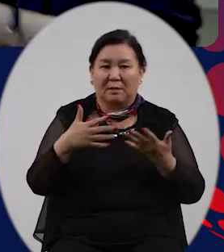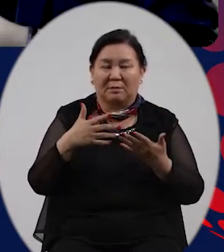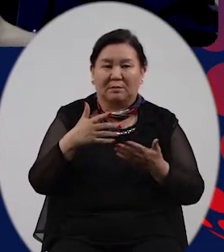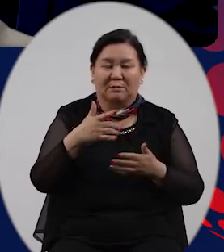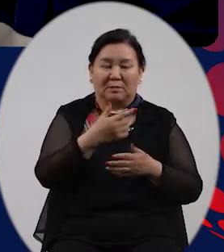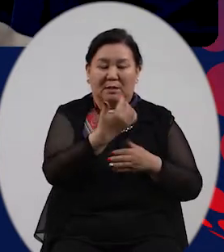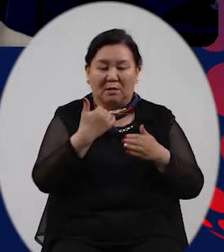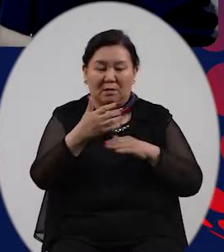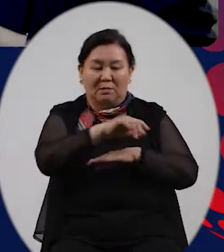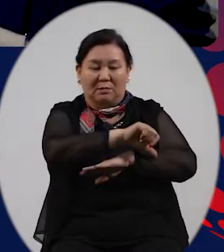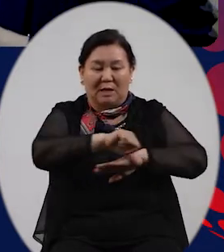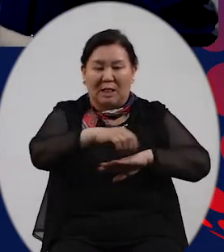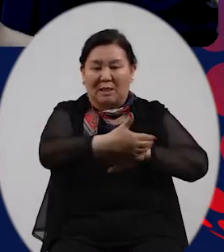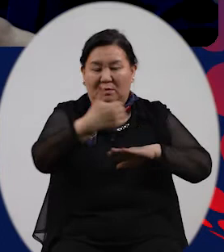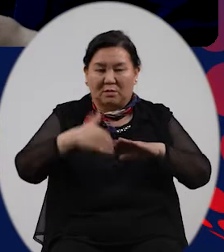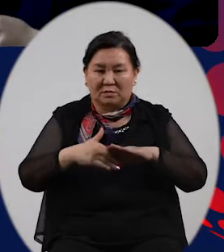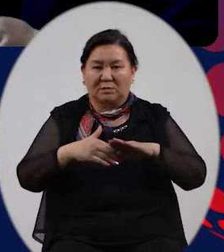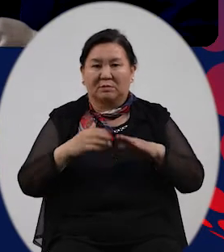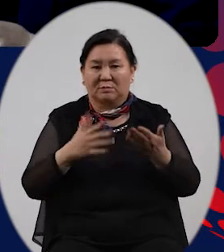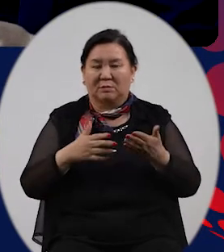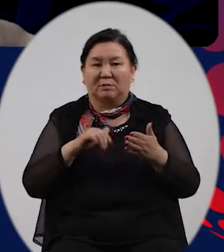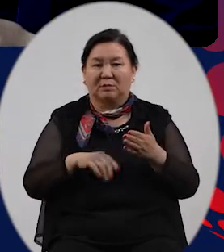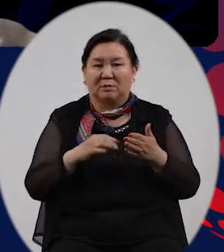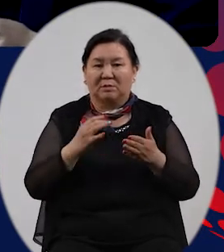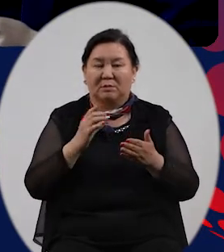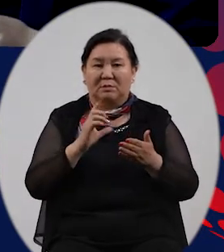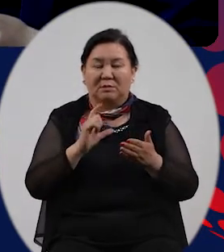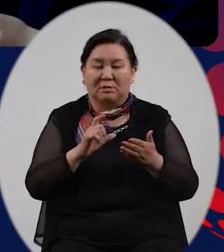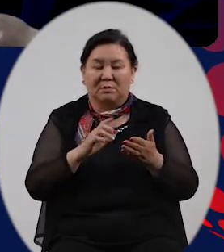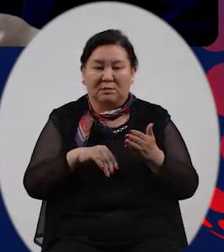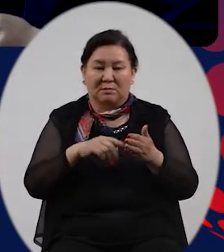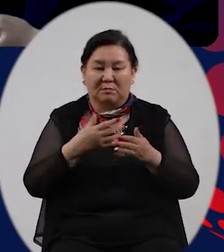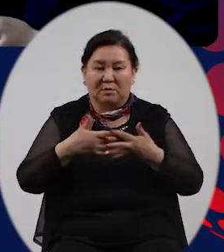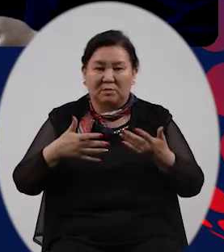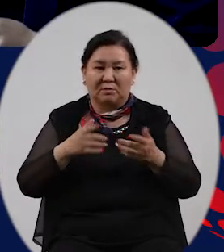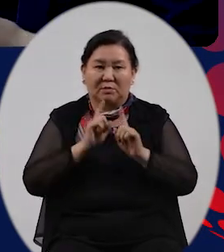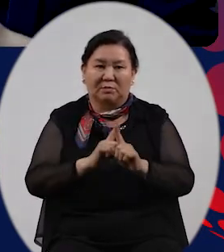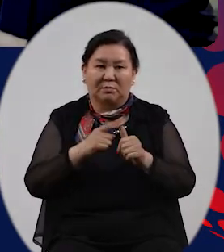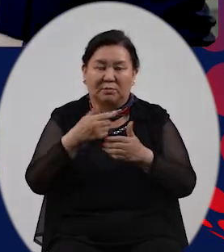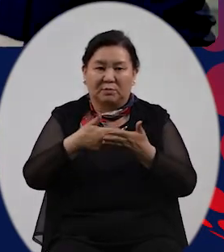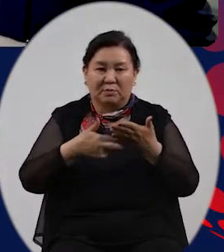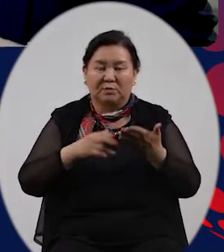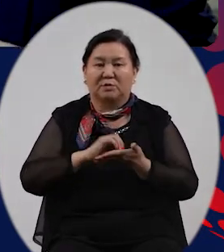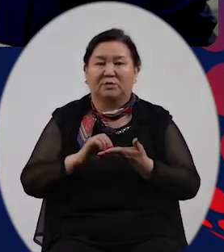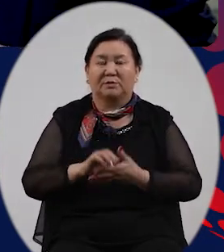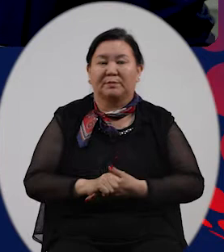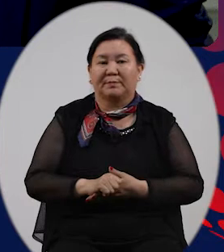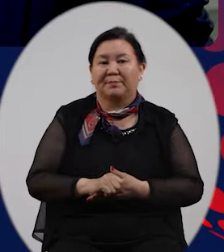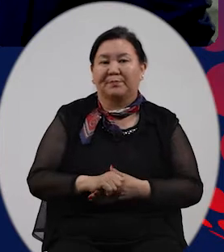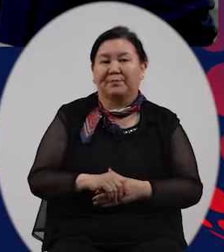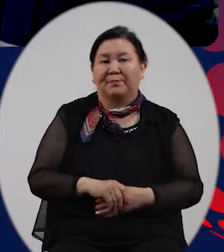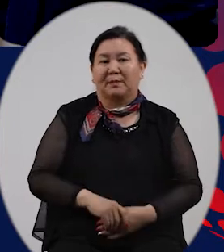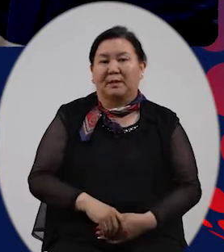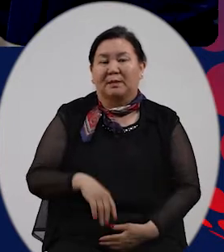байгаа бараа бүтээгдэхүүн байна. Тэгэхээр өөрөөр хэлэх юм бол Incoterms-ийн одоо нөхцөлийг бол энэ дээр тусгаж өгнө гэсэн үг ахна.